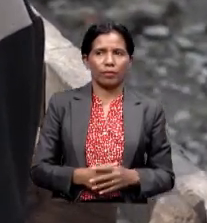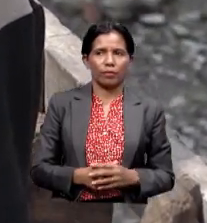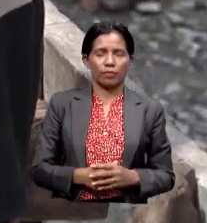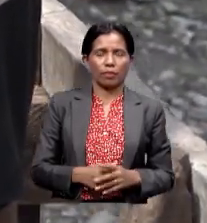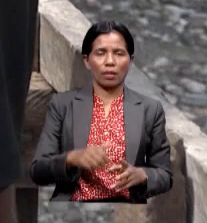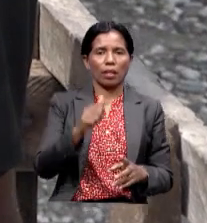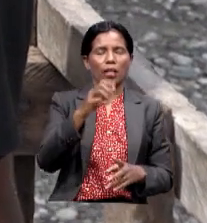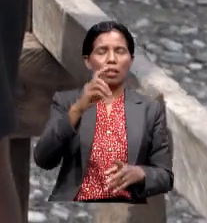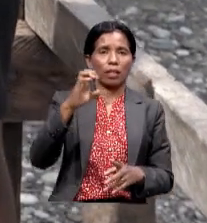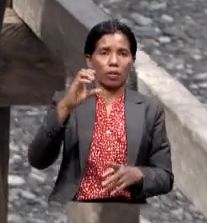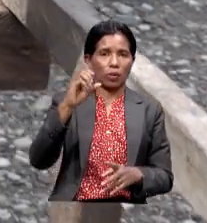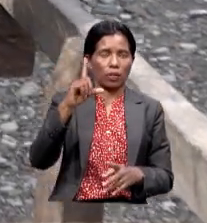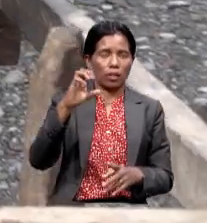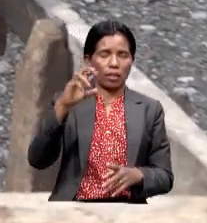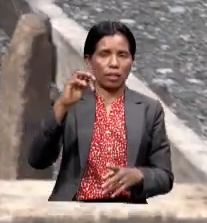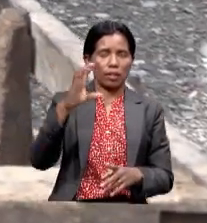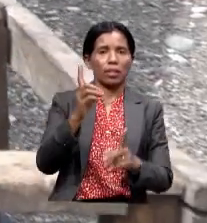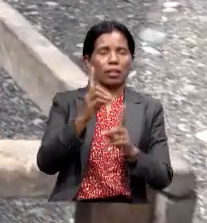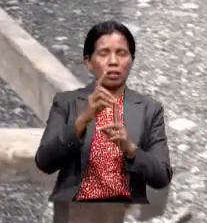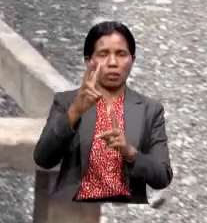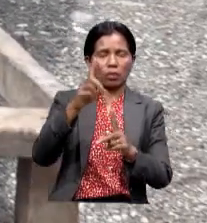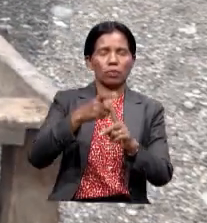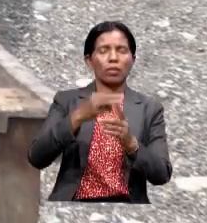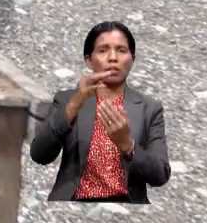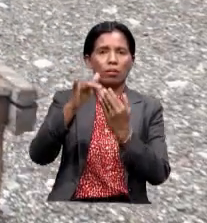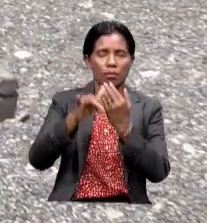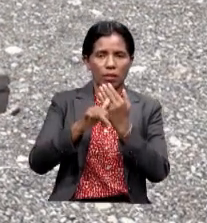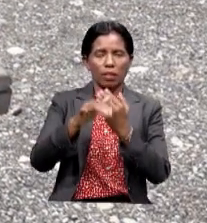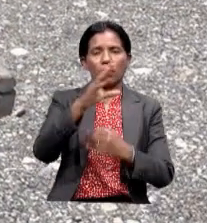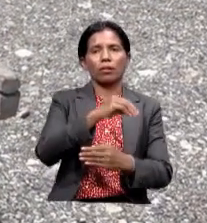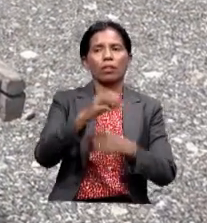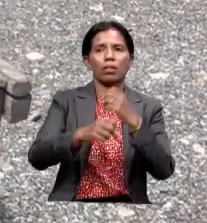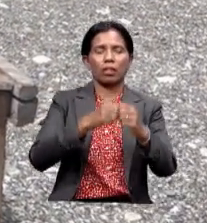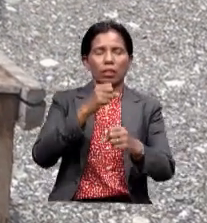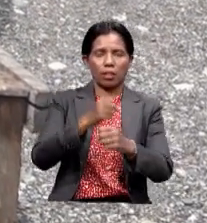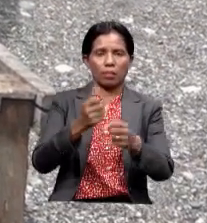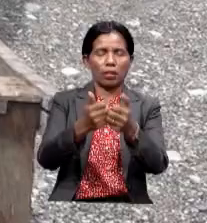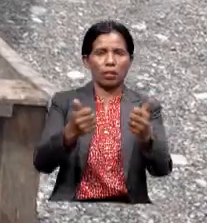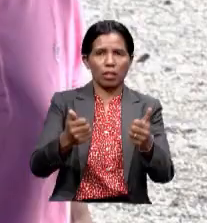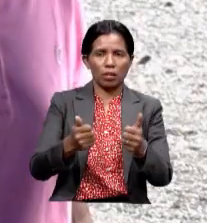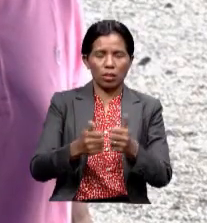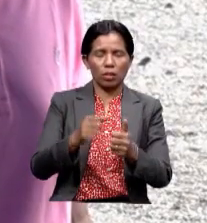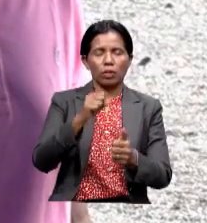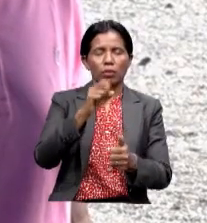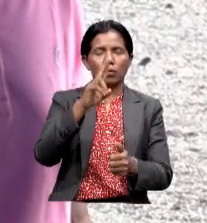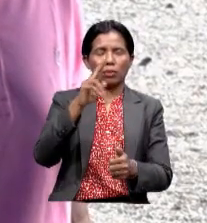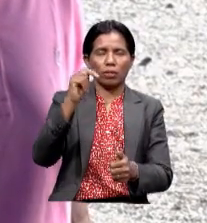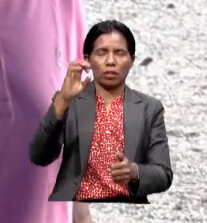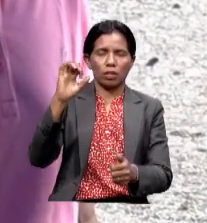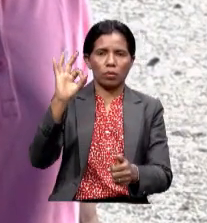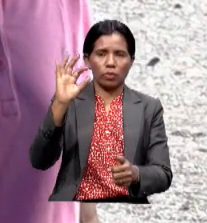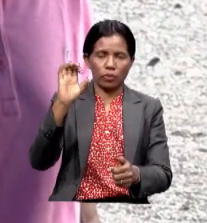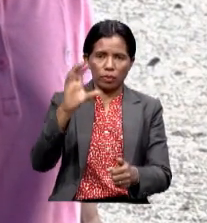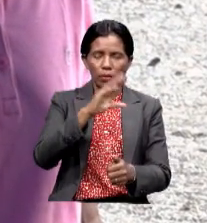Adiolinda Maria Melap mori seloron rua fulang mayu tinan rihun rua i aldea Uelna Noe, suku Suni Ufe, su presion